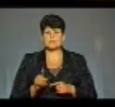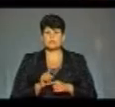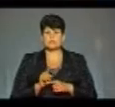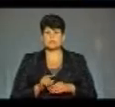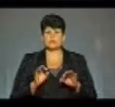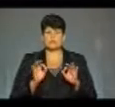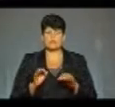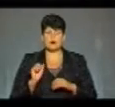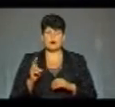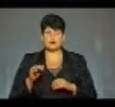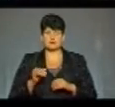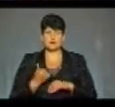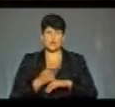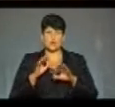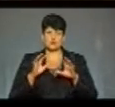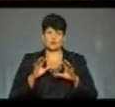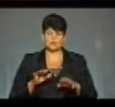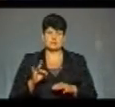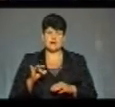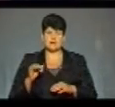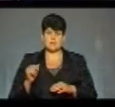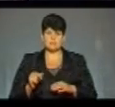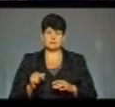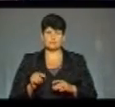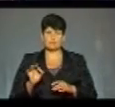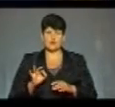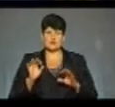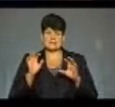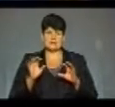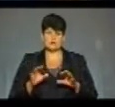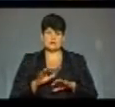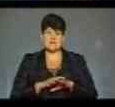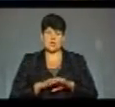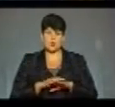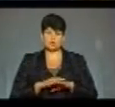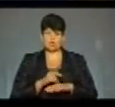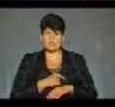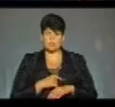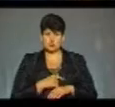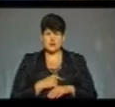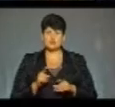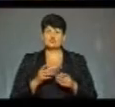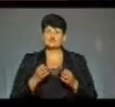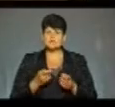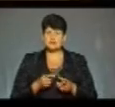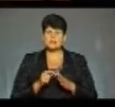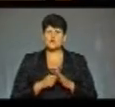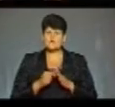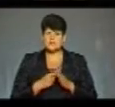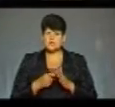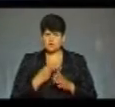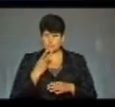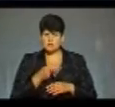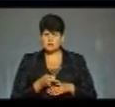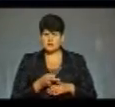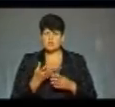акти. Конституція, регламент, закон про статус народного депутата. Добре, що ще там у вас? А тут довідничок, бачите.